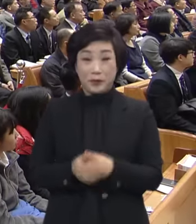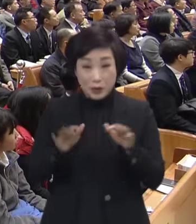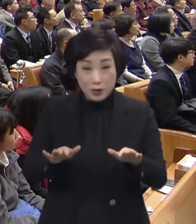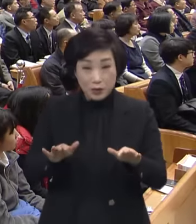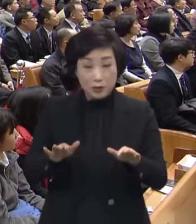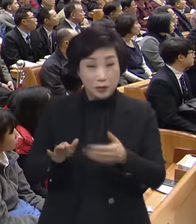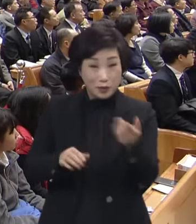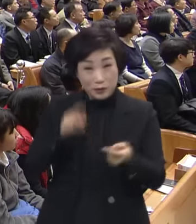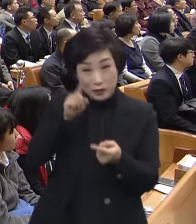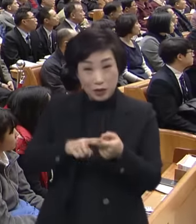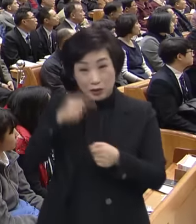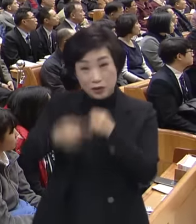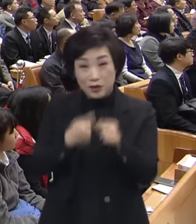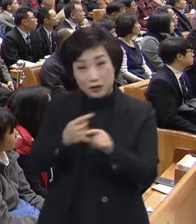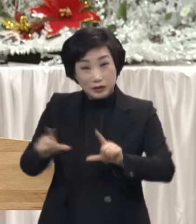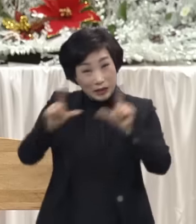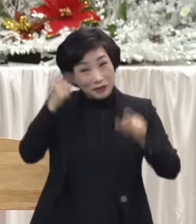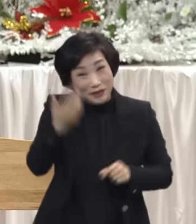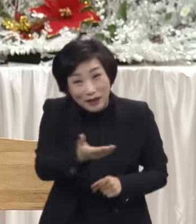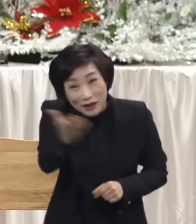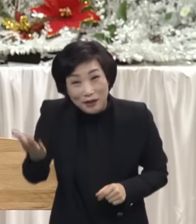금년에 그렇게 사는 거냐?